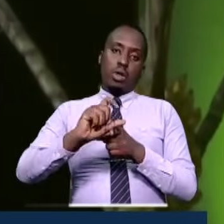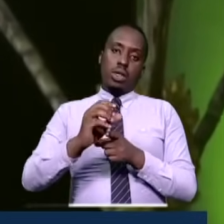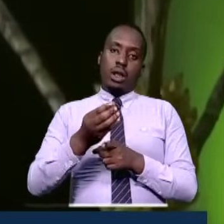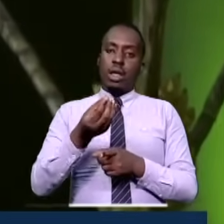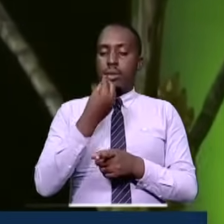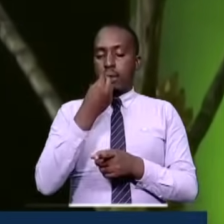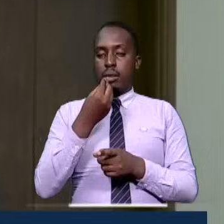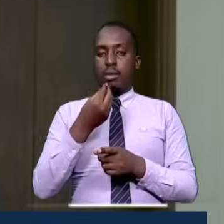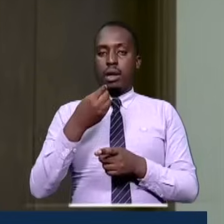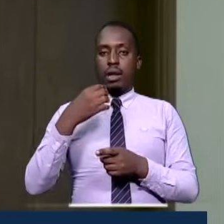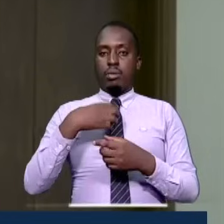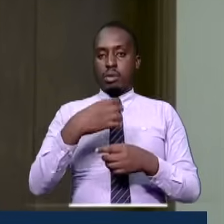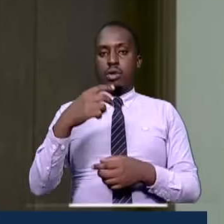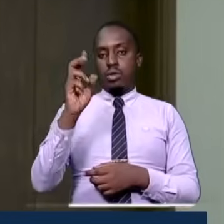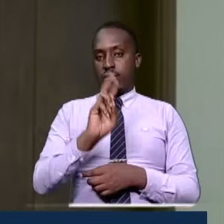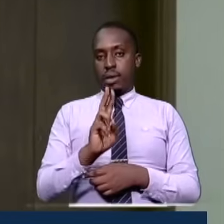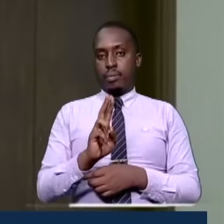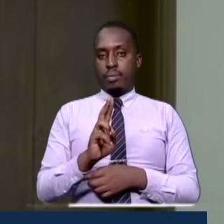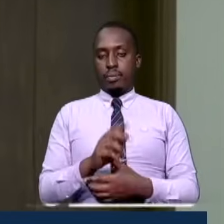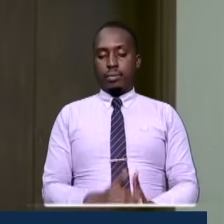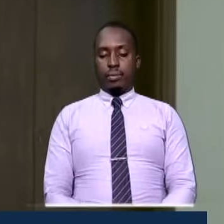bikungahaye ku ntungamubiri.